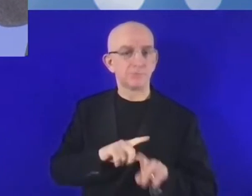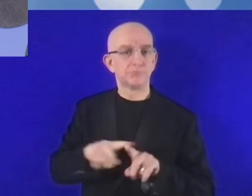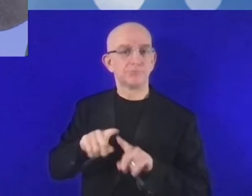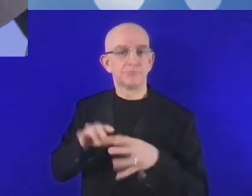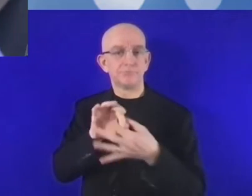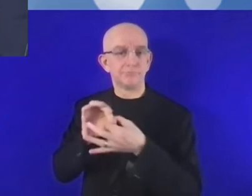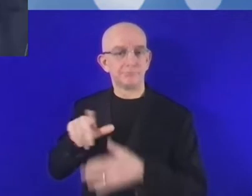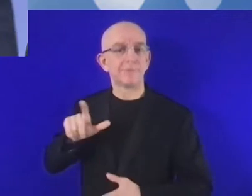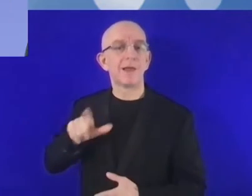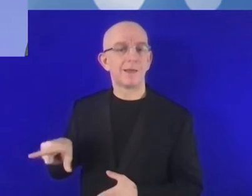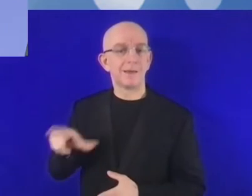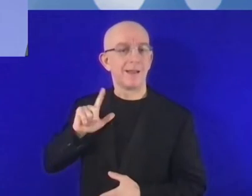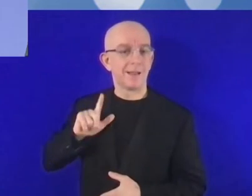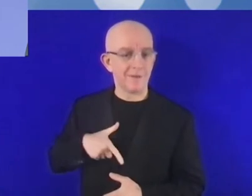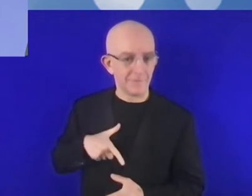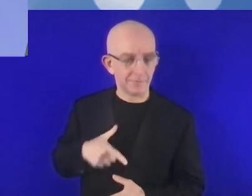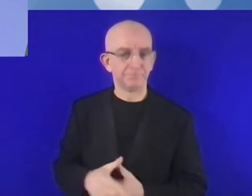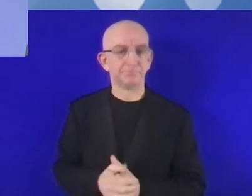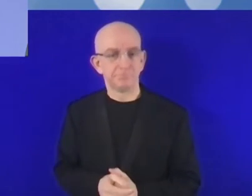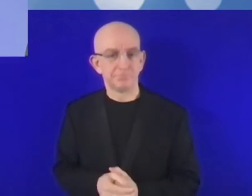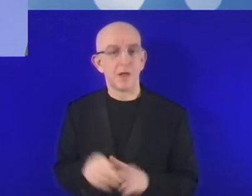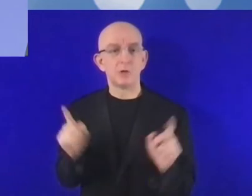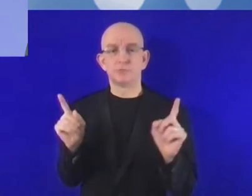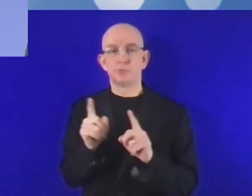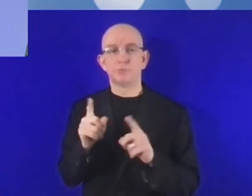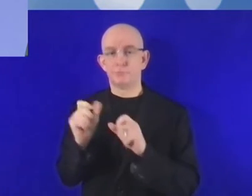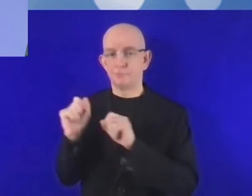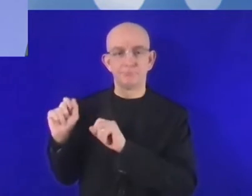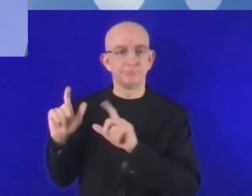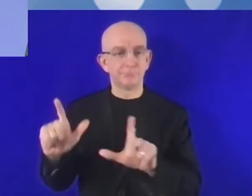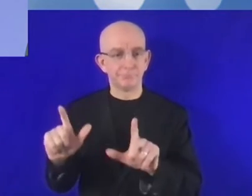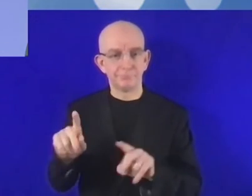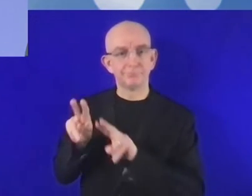краткое выступление господина Дмитрия Чернышенко,